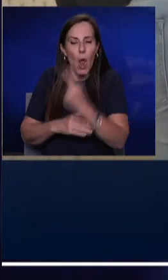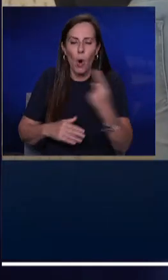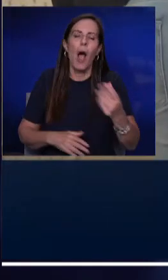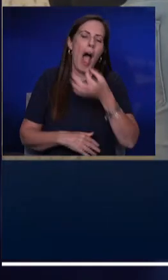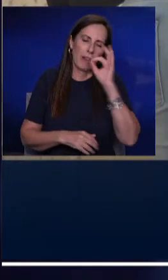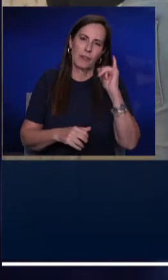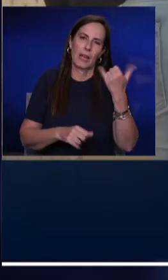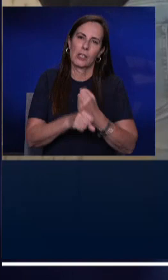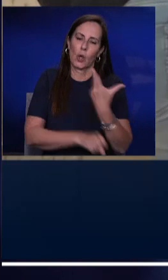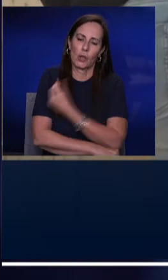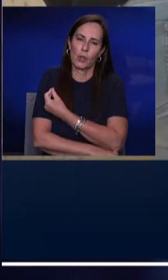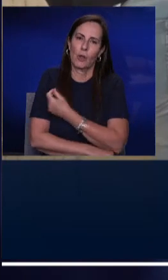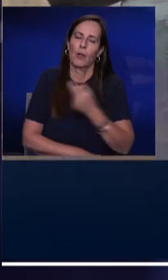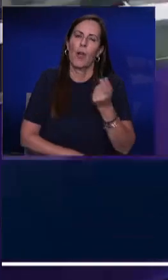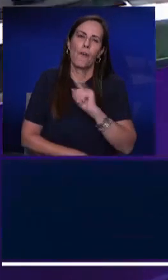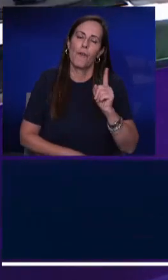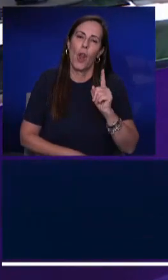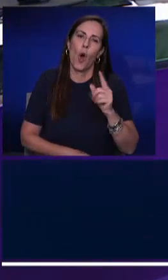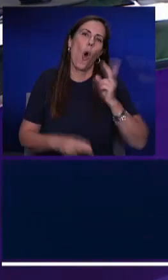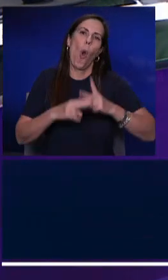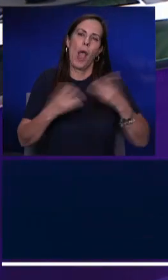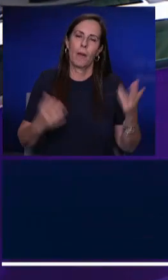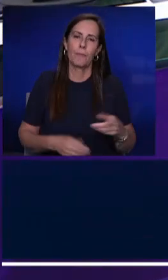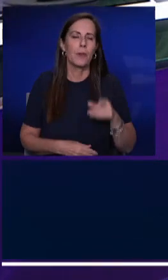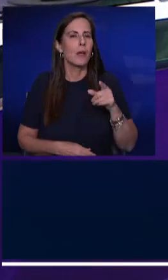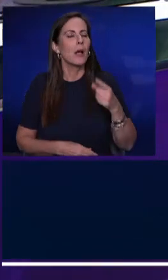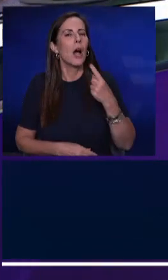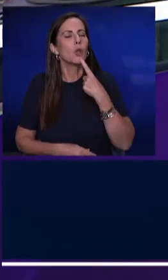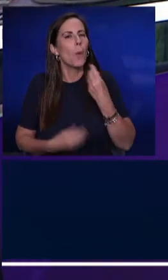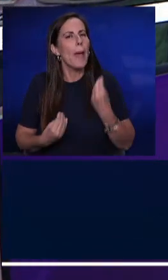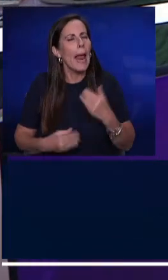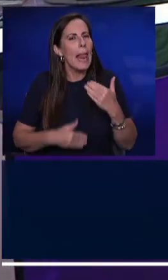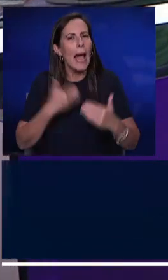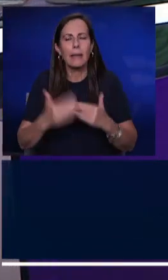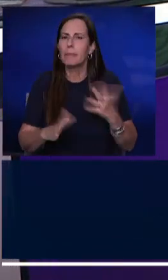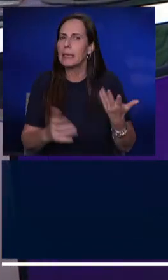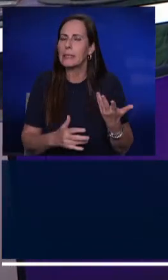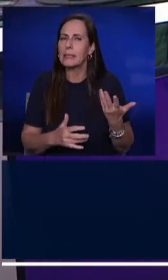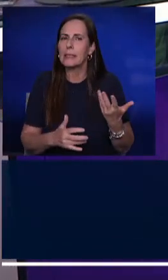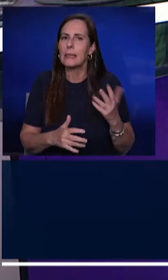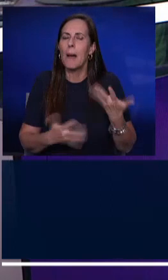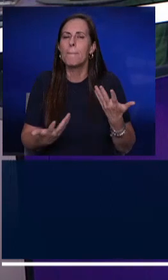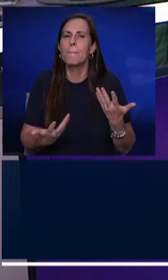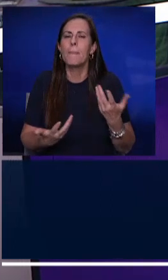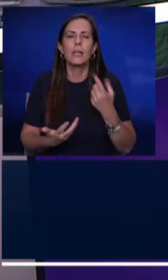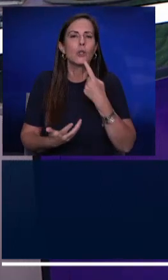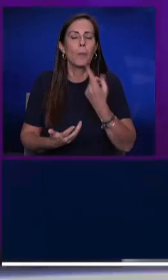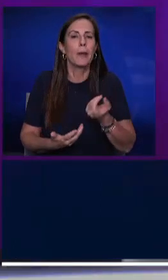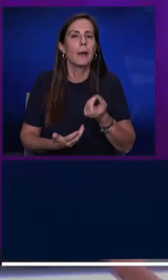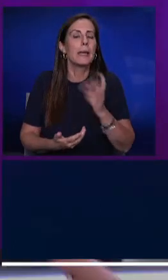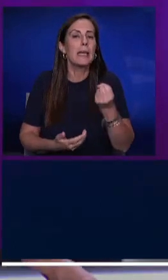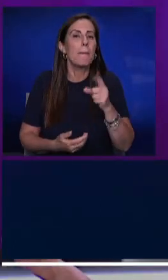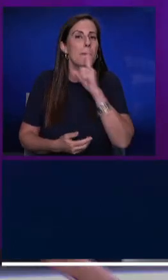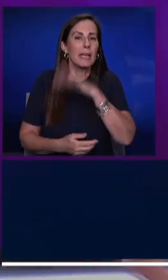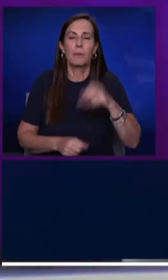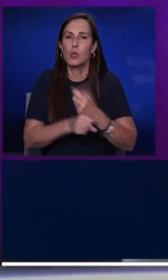מאשר לחלות. וכשאתה אומר בכל זאת לאט לאט, מה ההשלכות של שיעור חיסון נמוך אצל ילדים? תראה, קודם כל